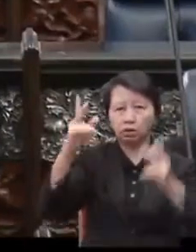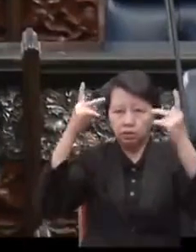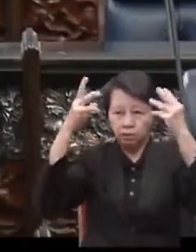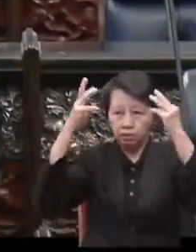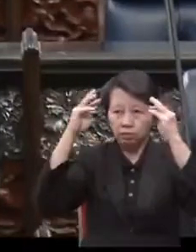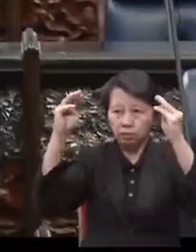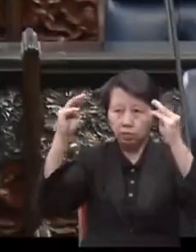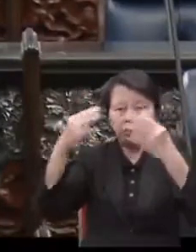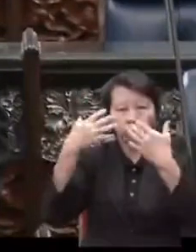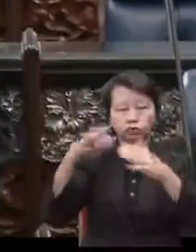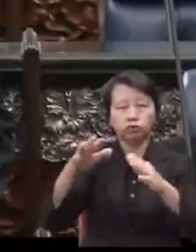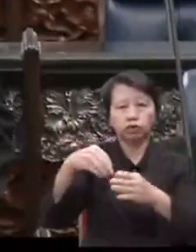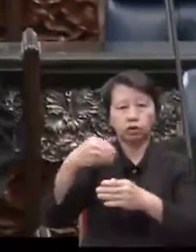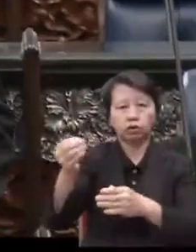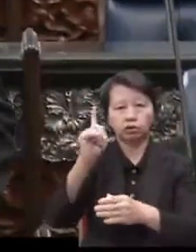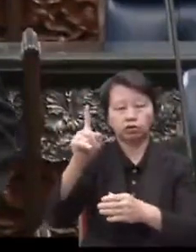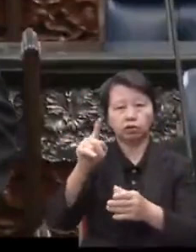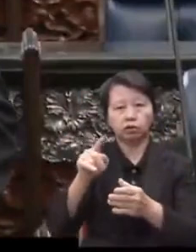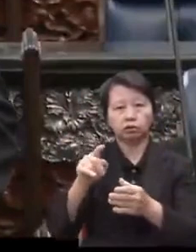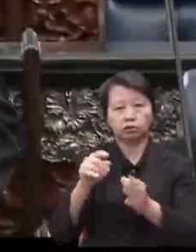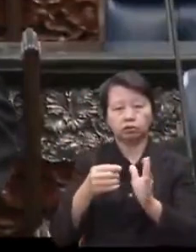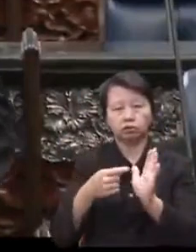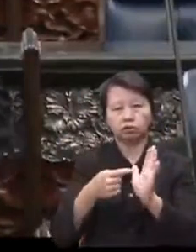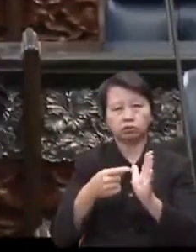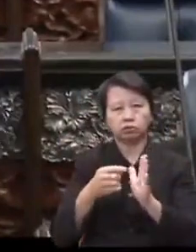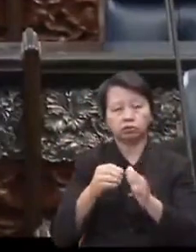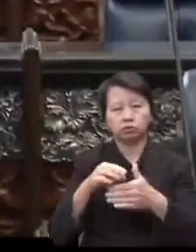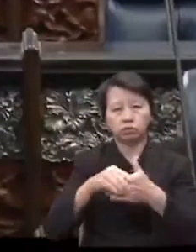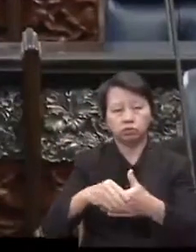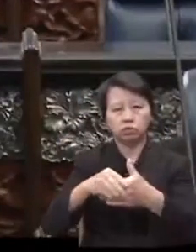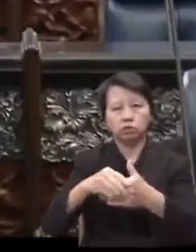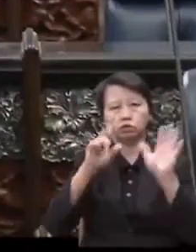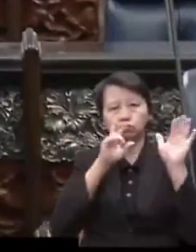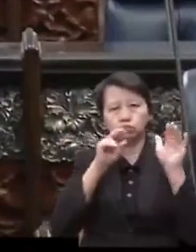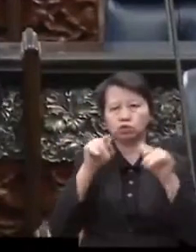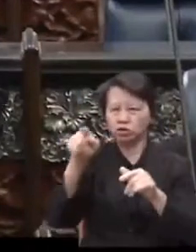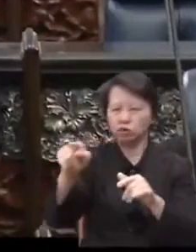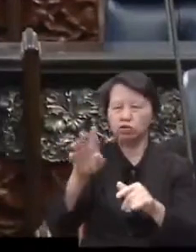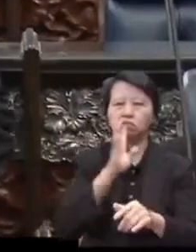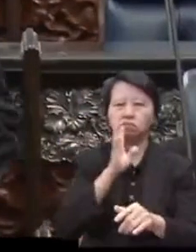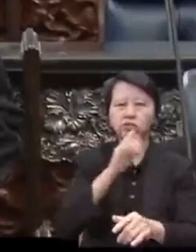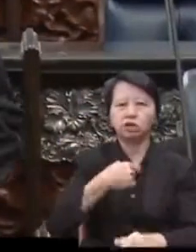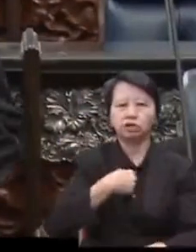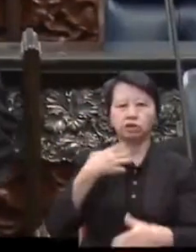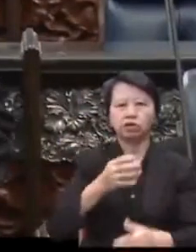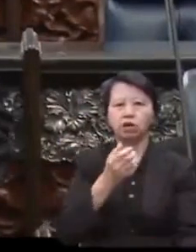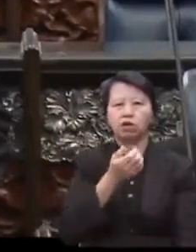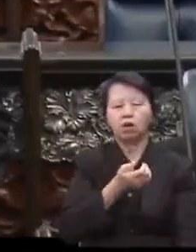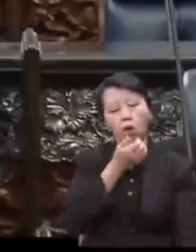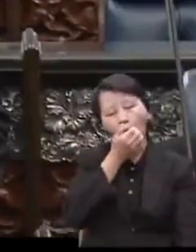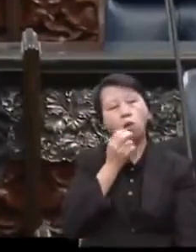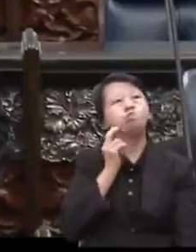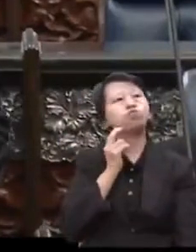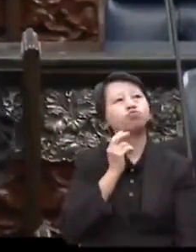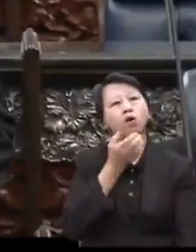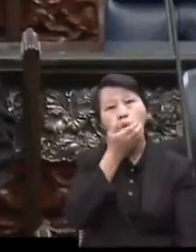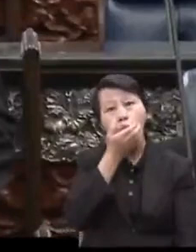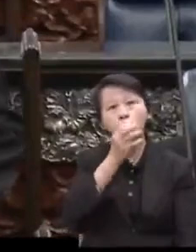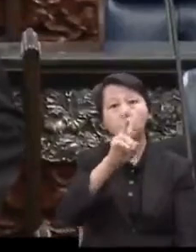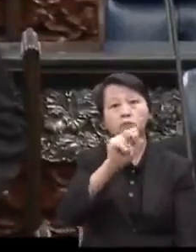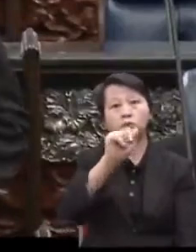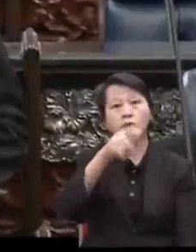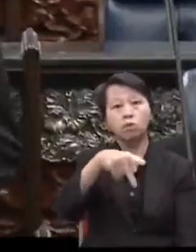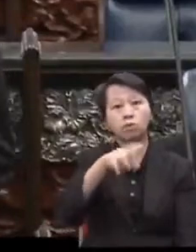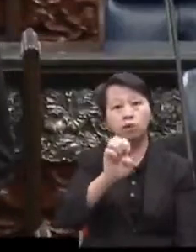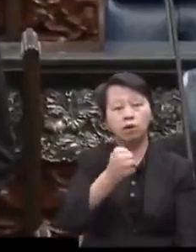Menteri telah mengeluarkan satu viral dalam Twitter X yang mana Beliau mengatakan saya telah hisap Vape ketika keluar